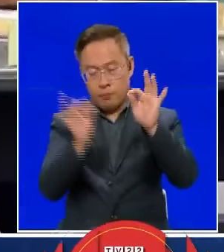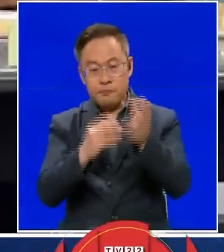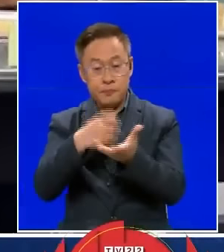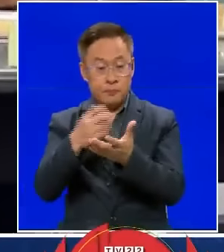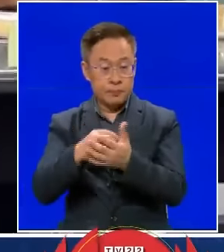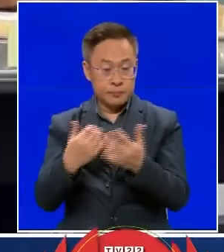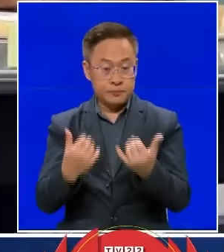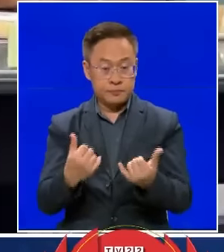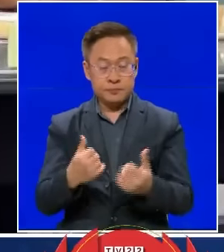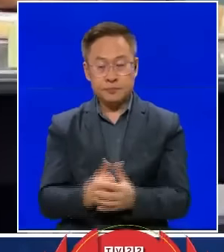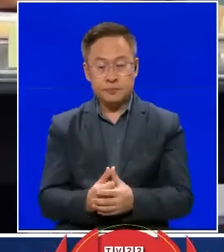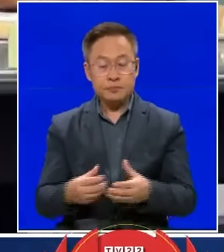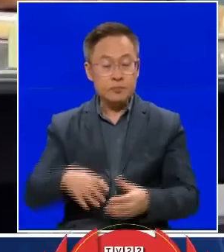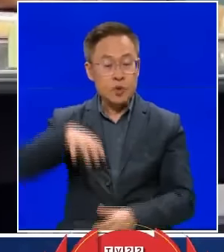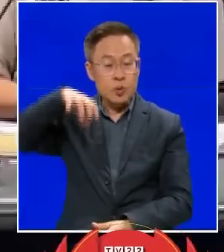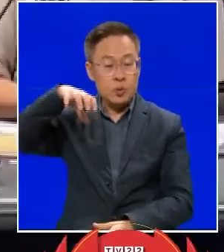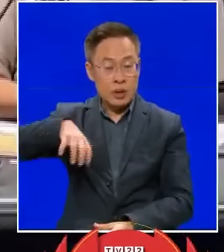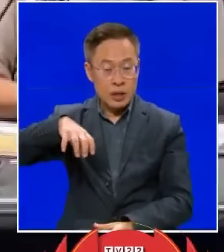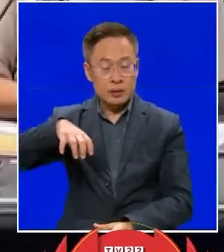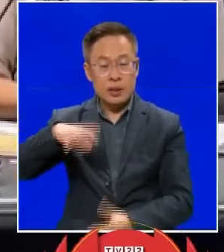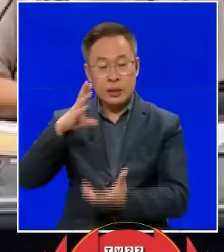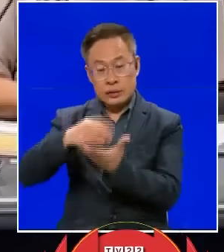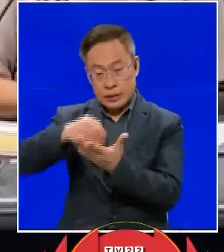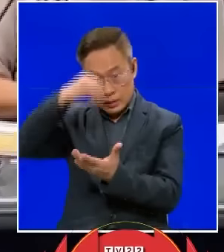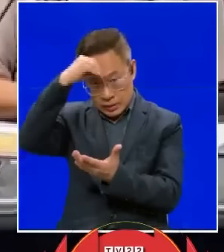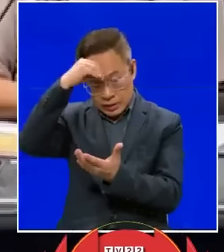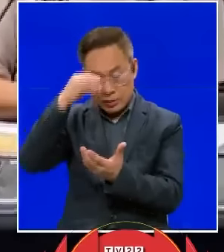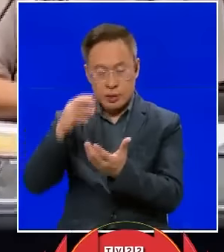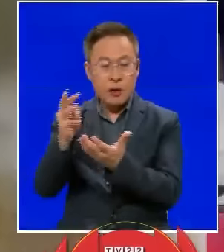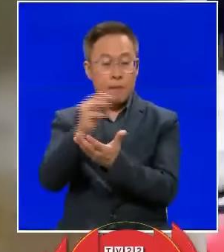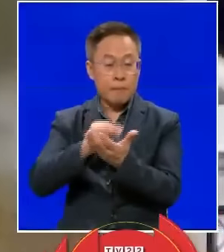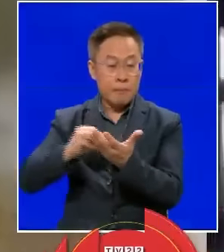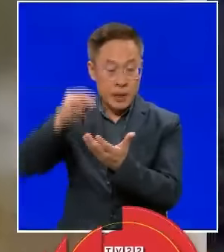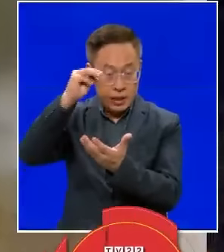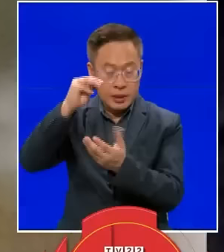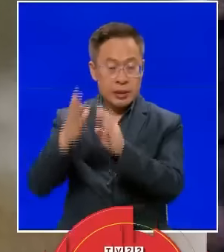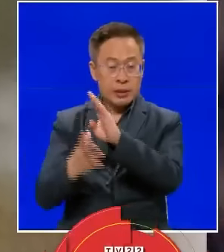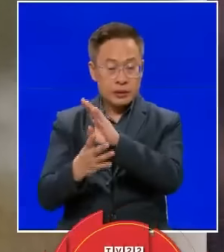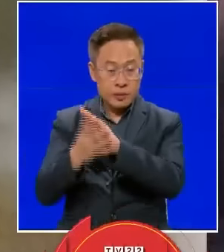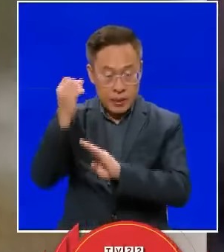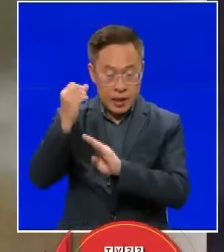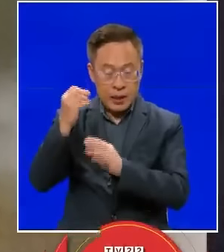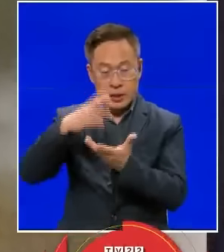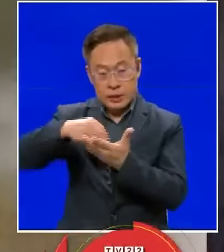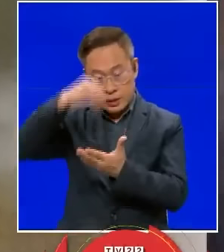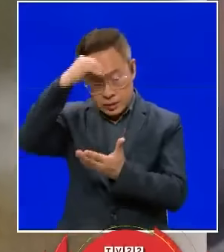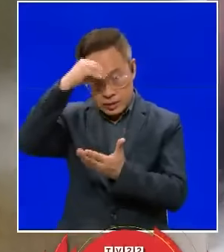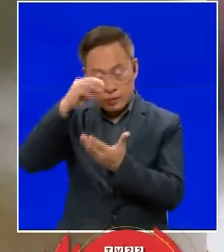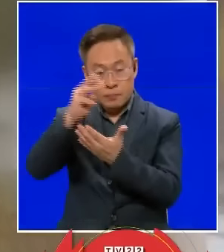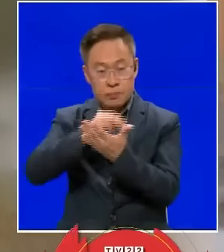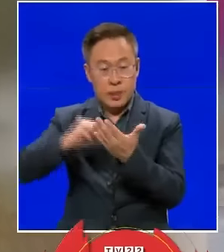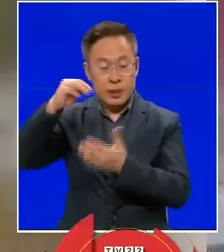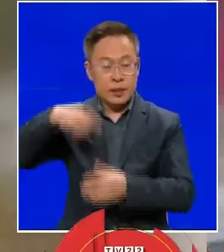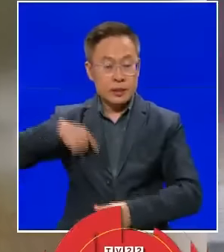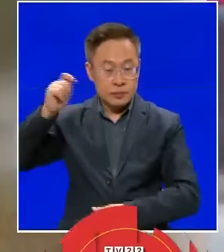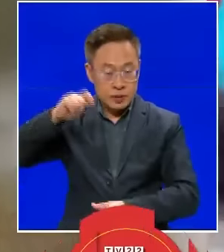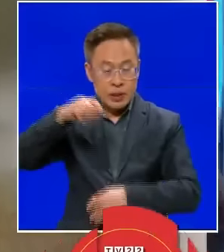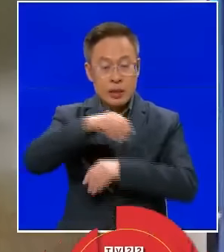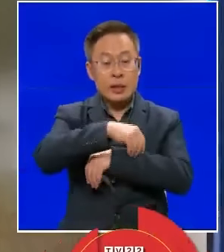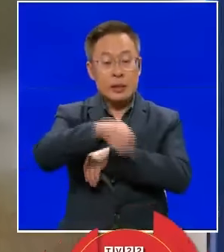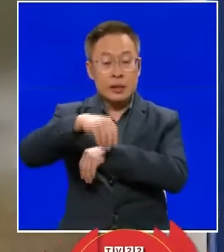แถลงการร่วมกันขององค์การศึกษามหาวิทยาลัยธรรมศาสตร์สภานักศึกษามหาวิทยาลัยธรรมศาสตร์เครือข่ายองค์กรนักศึกษา